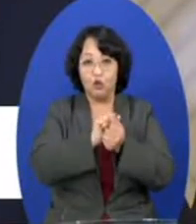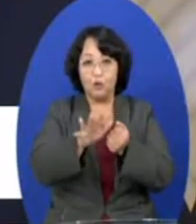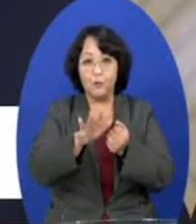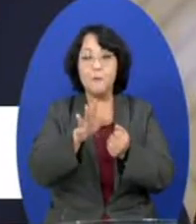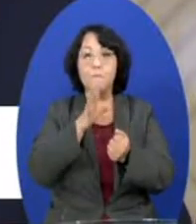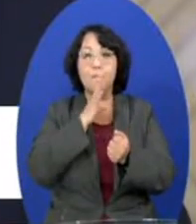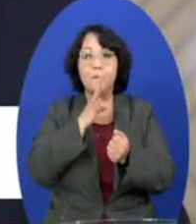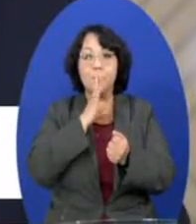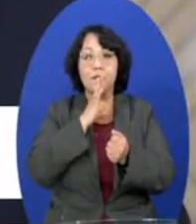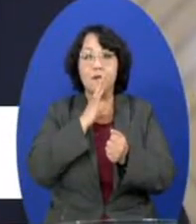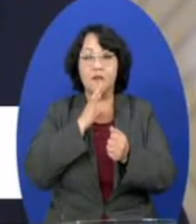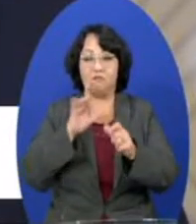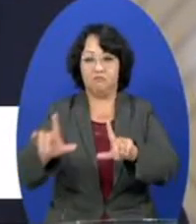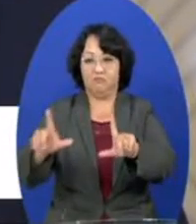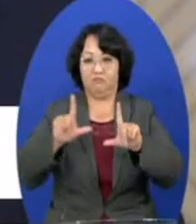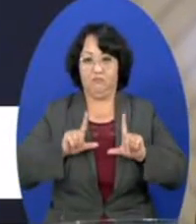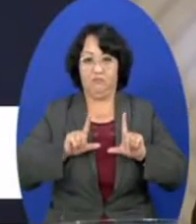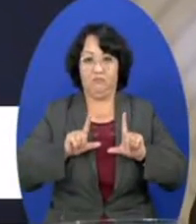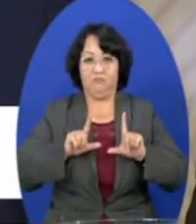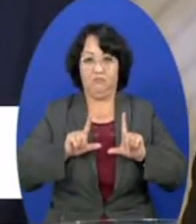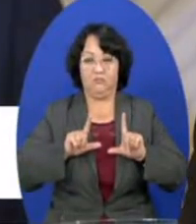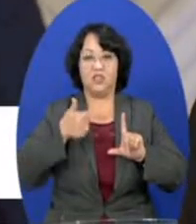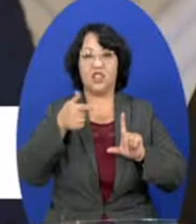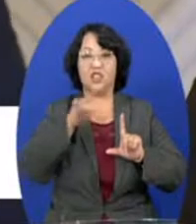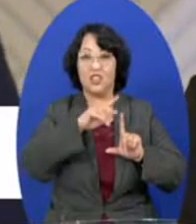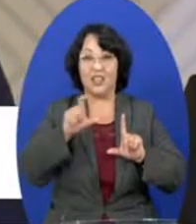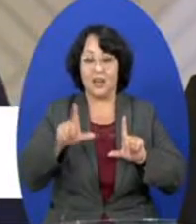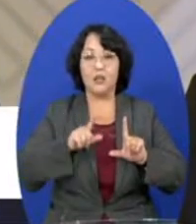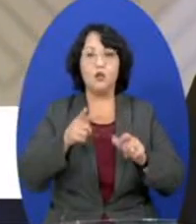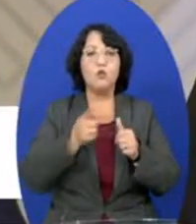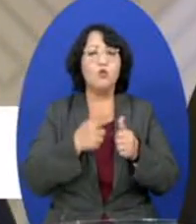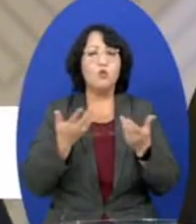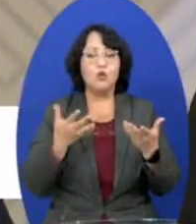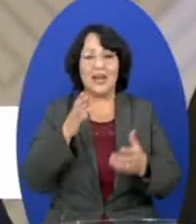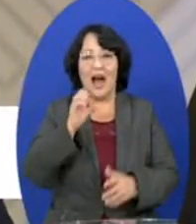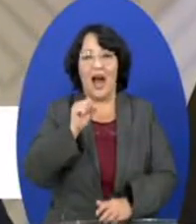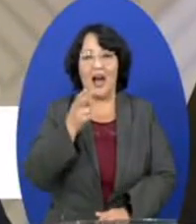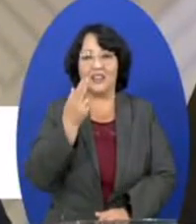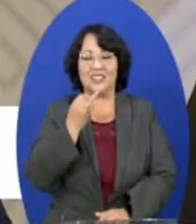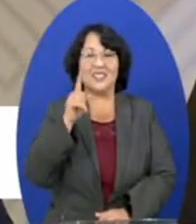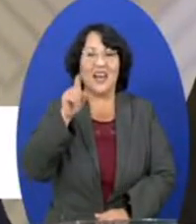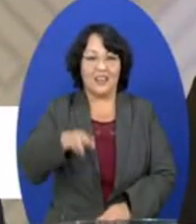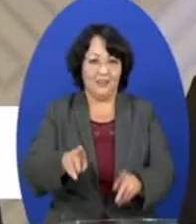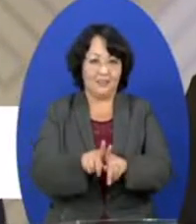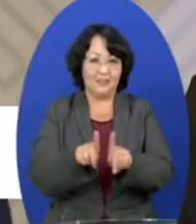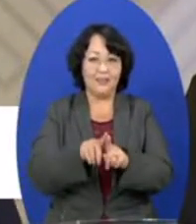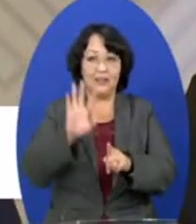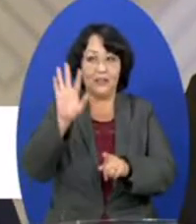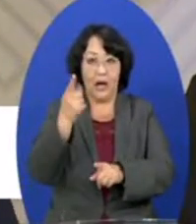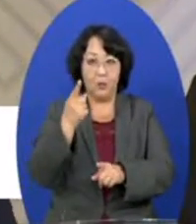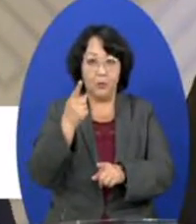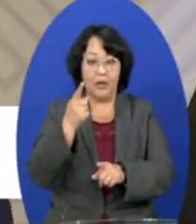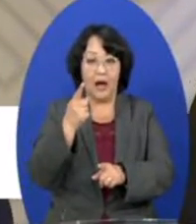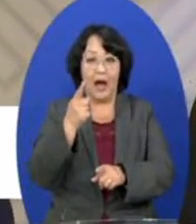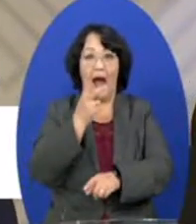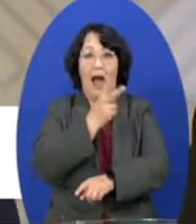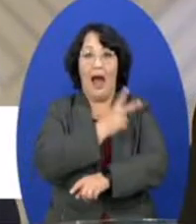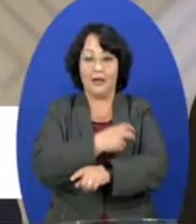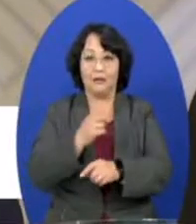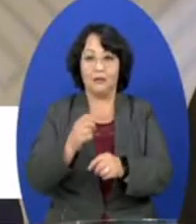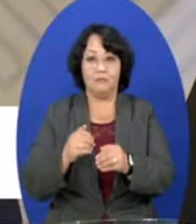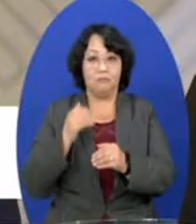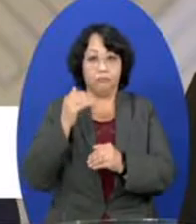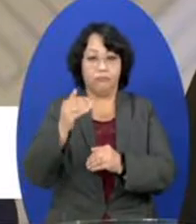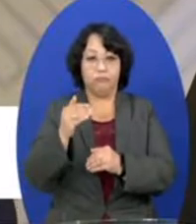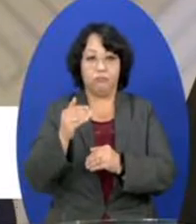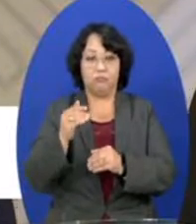төгсөхдөө авч байгаа сертификат. Нэгсэндээ бол аттестат. 11 дугаар ангид орохороо бол AS level-ийн гээд одоо